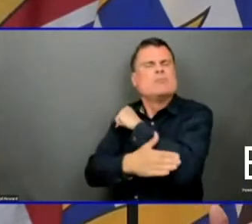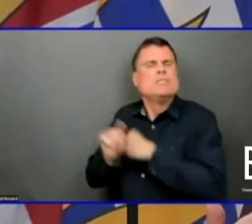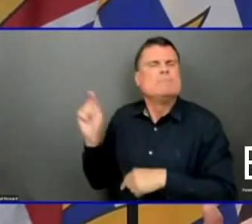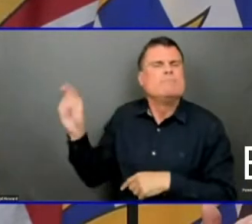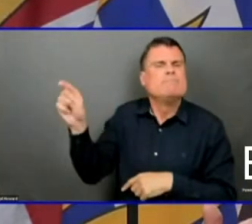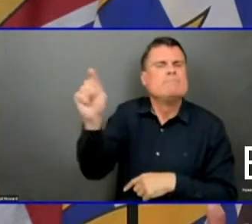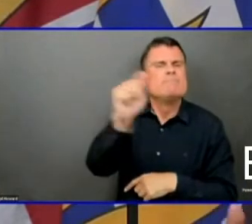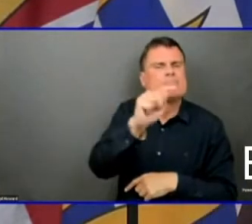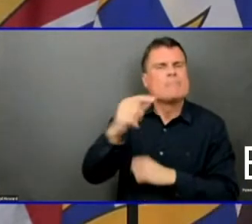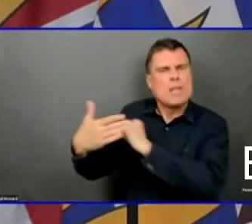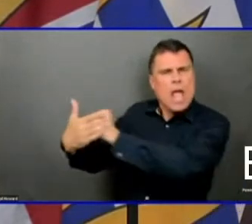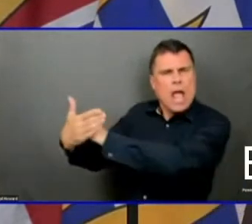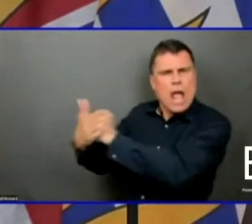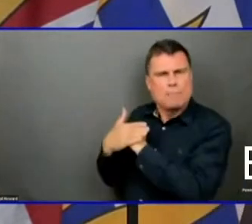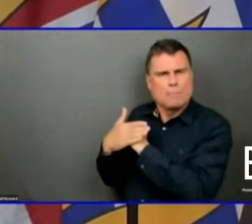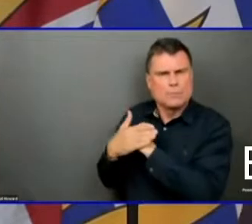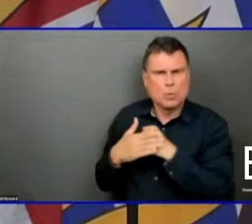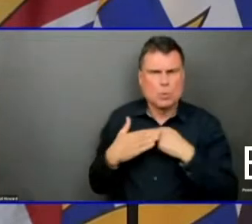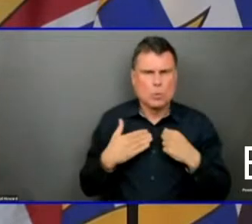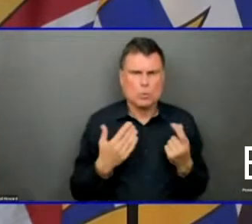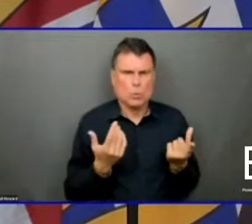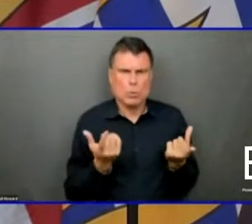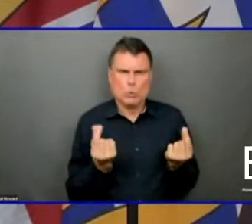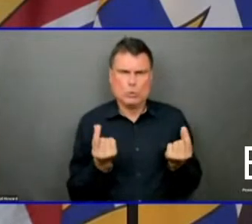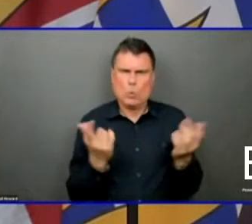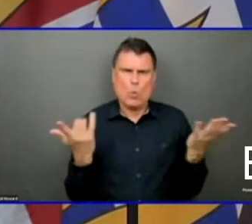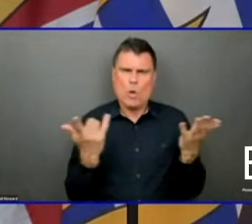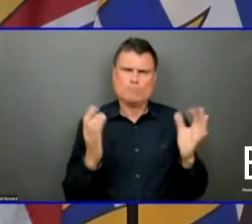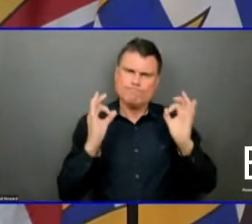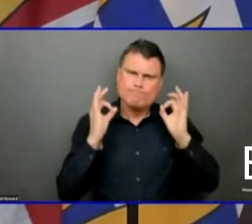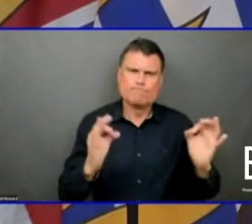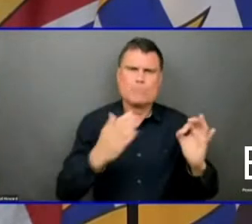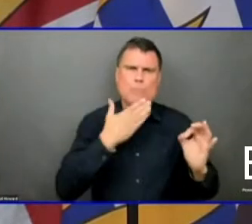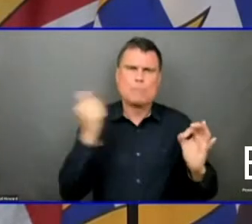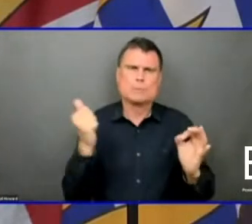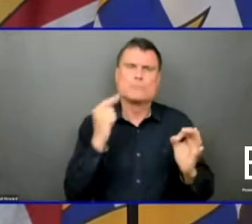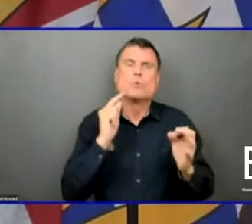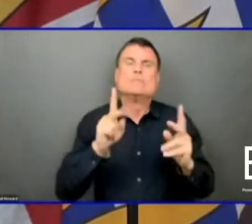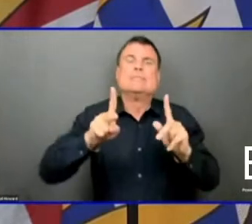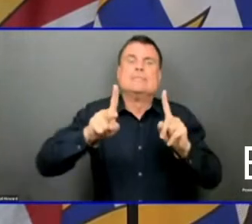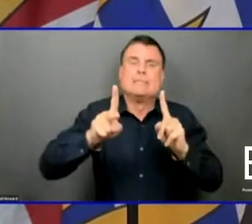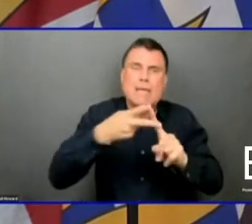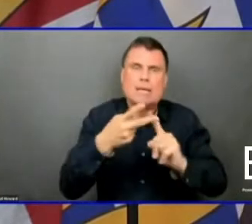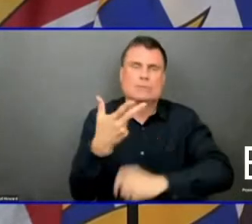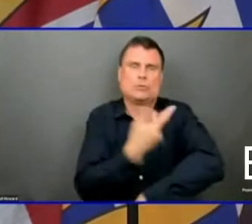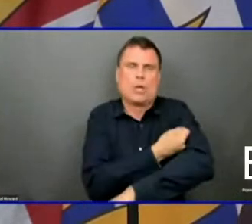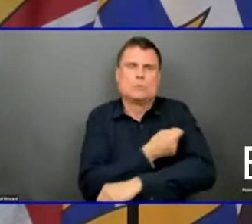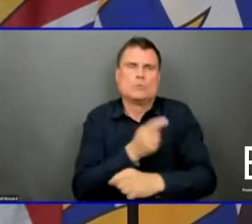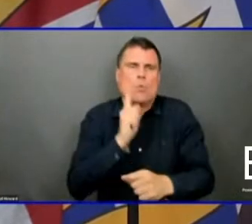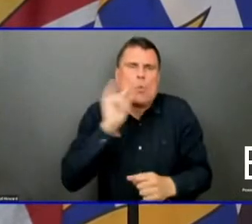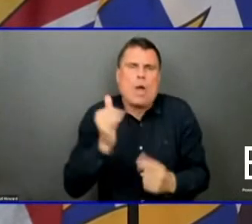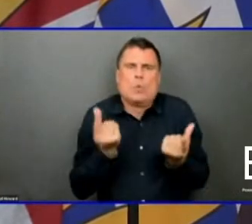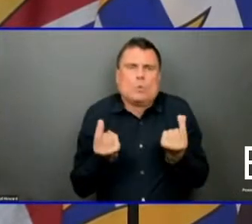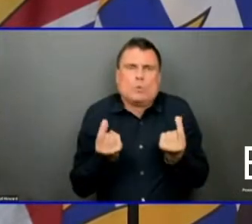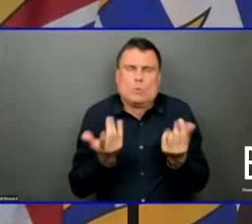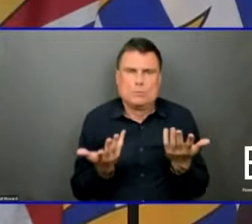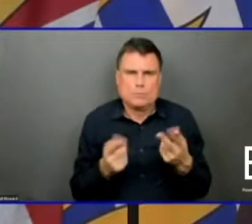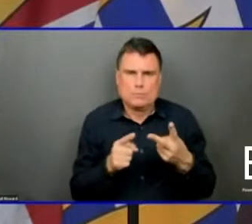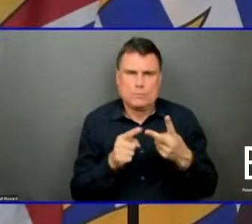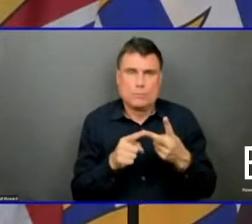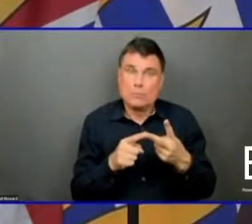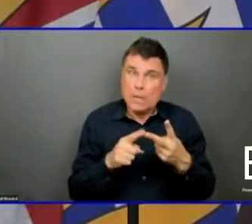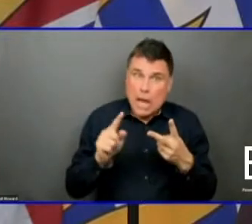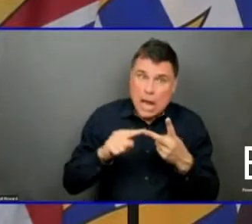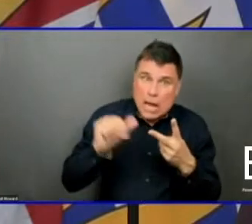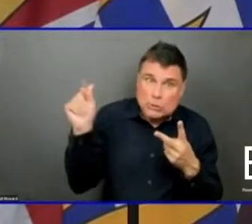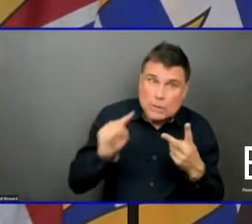息、正确信息带给大家。特别是这种自媒体时代这个讹传讹的事情挺多的，也愿